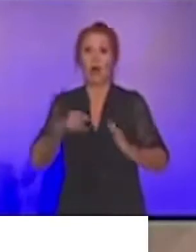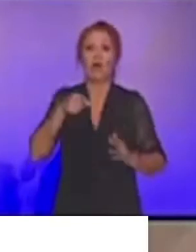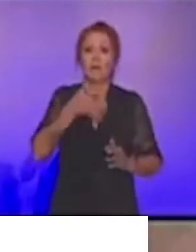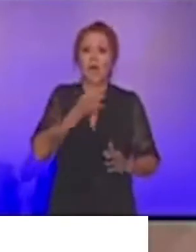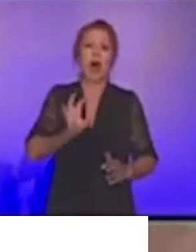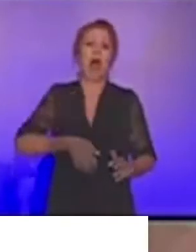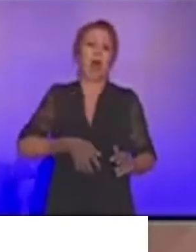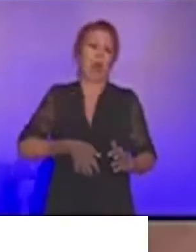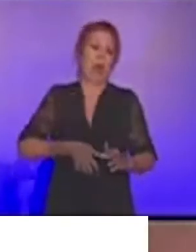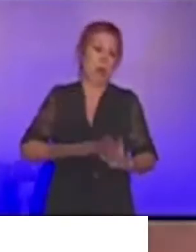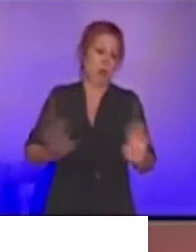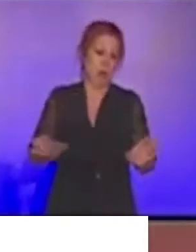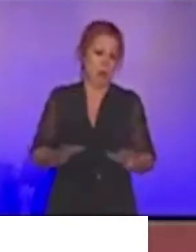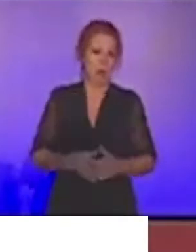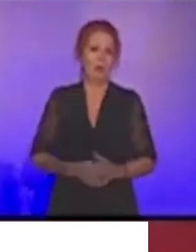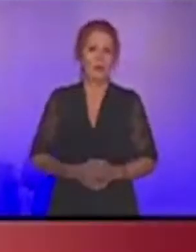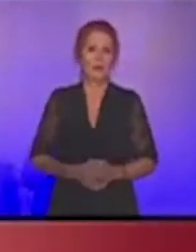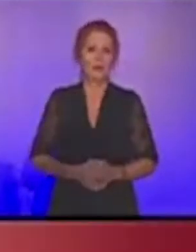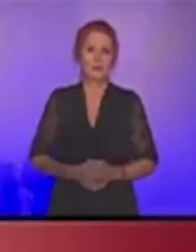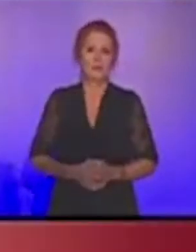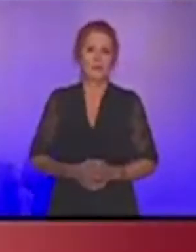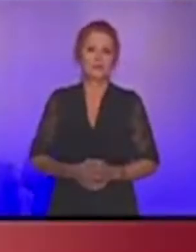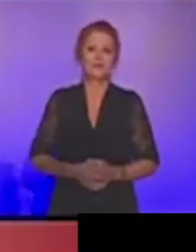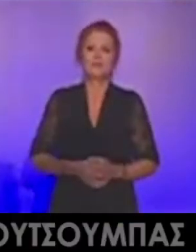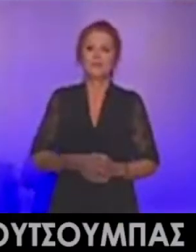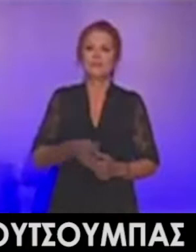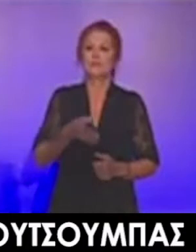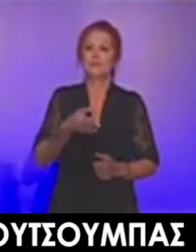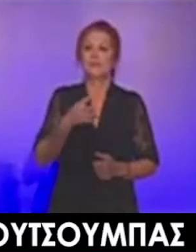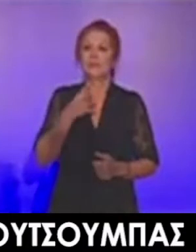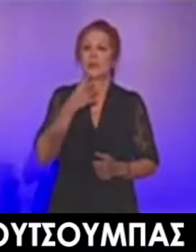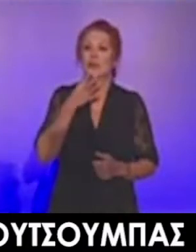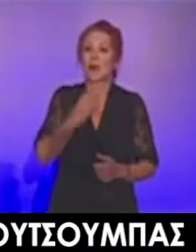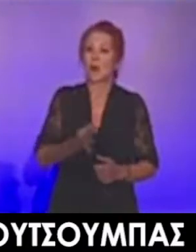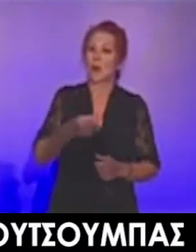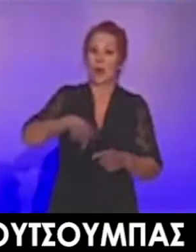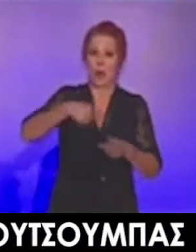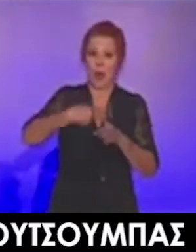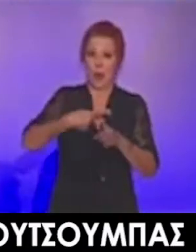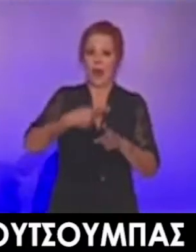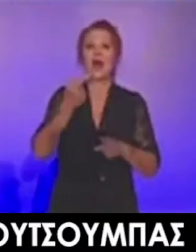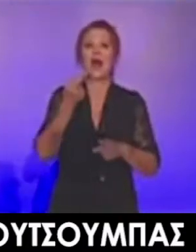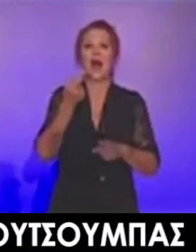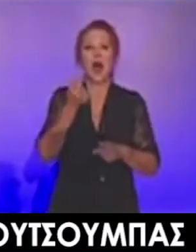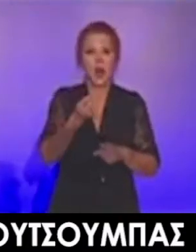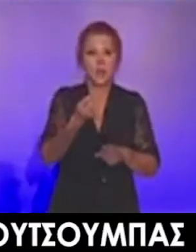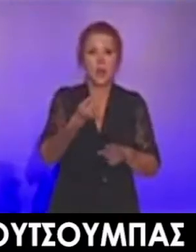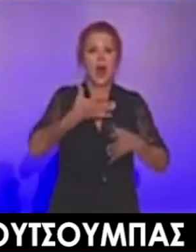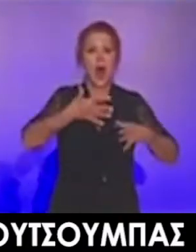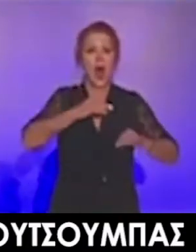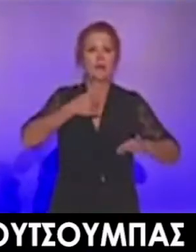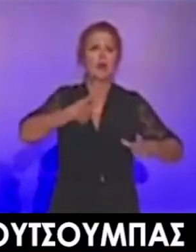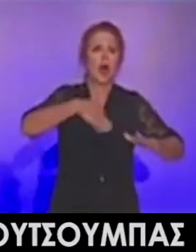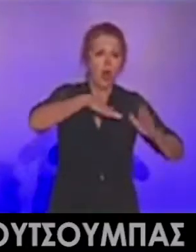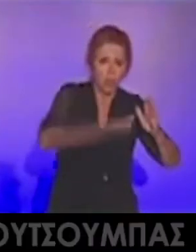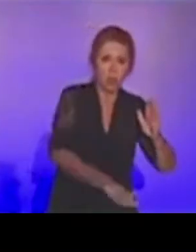αστεία. Τόσο γιατί συγκαλύπτει πως η ελληνική οικονομία ξεκίνησε από πολύ